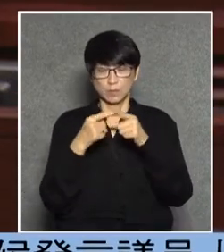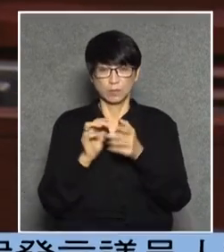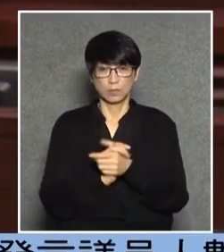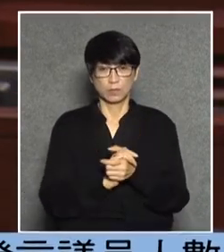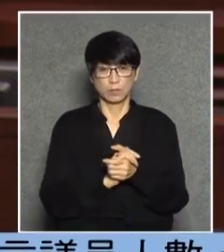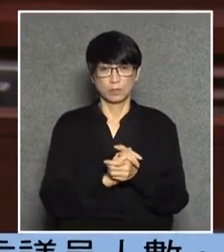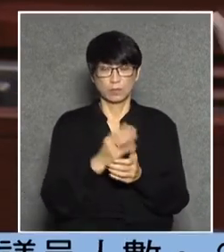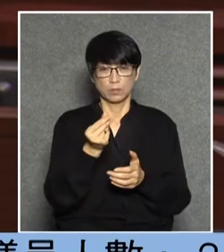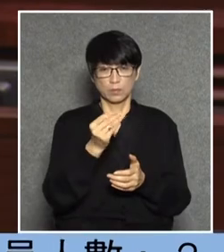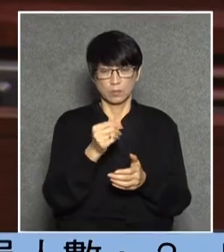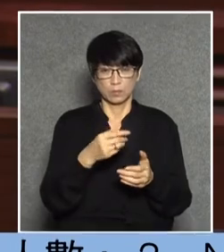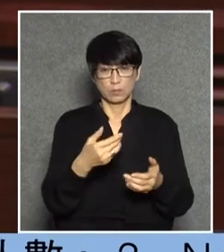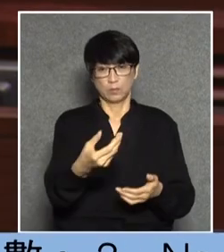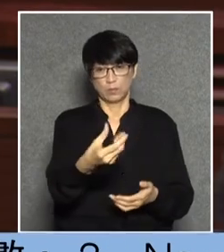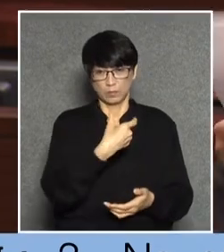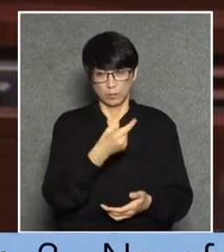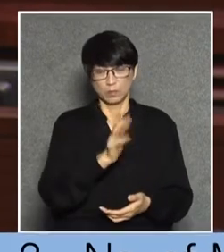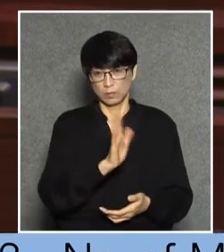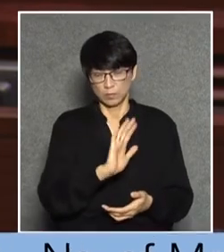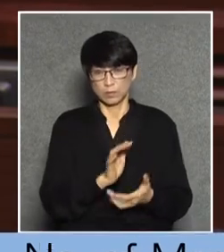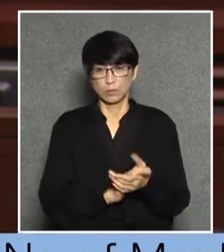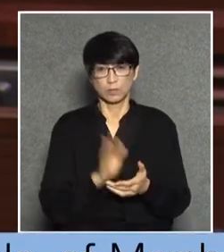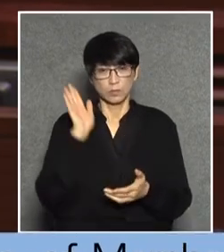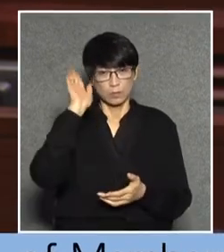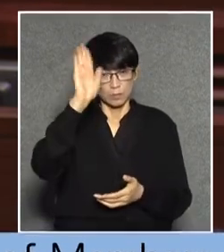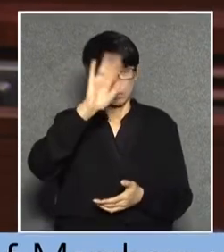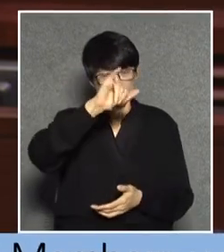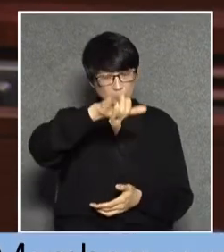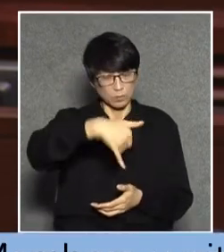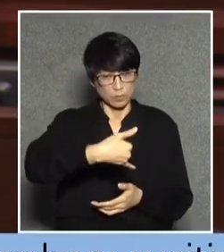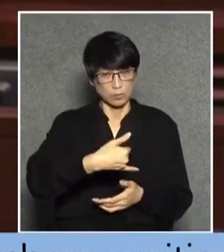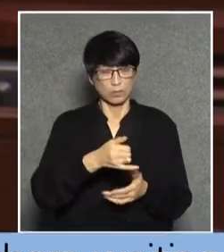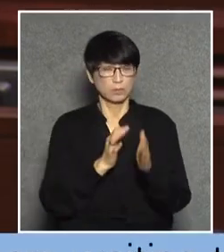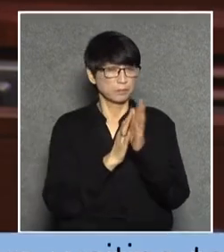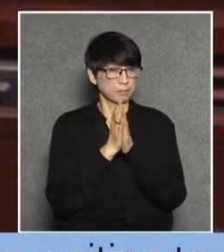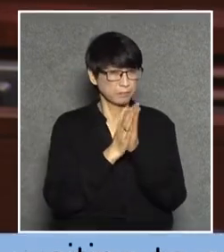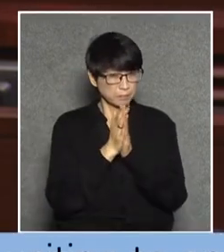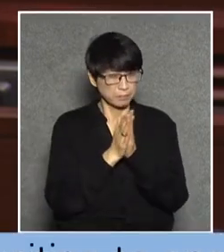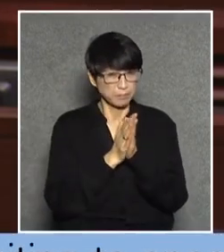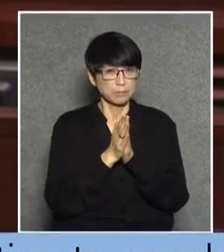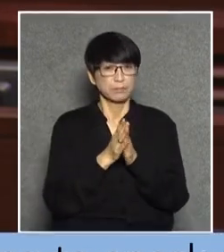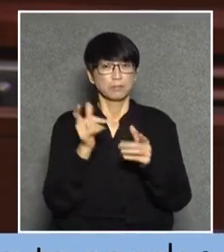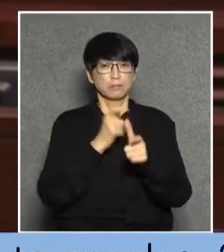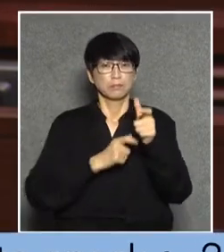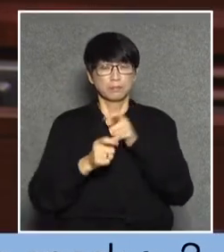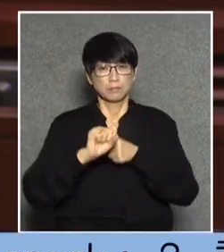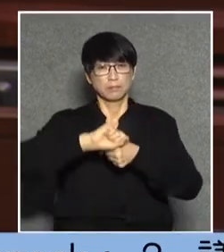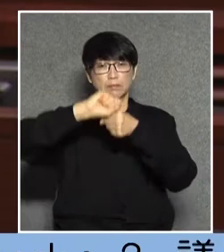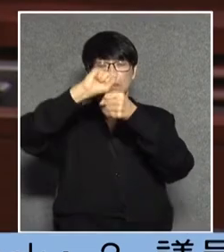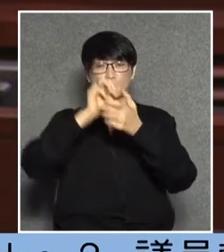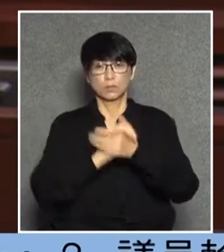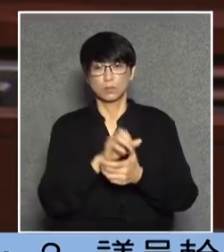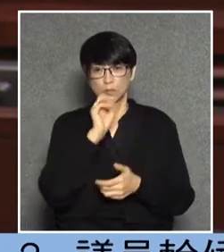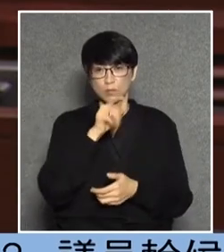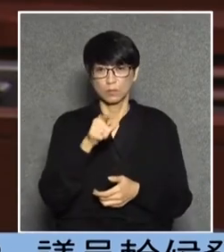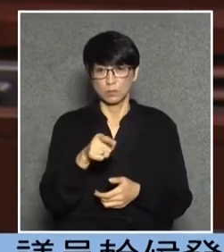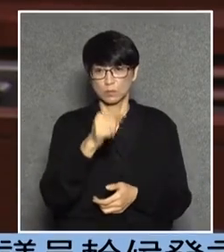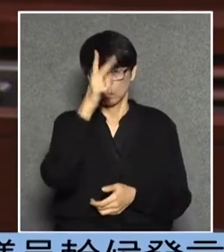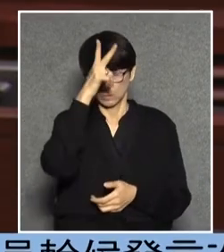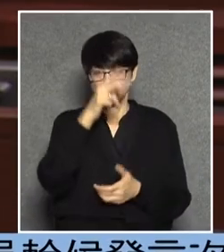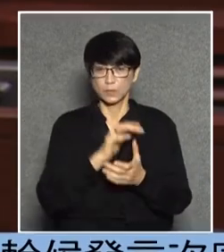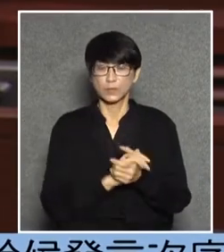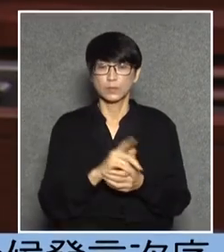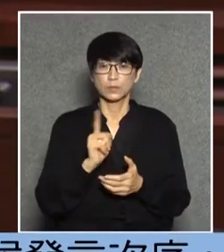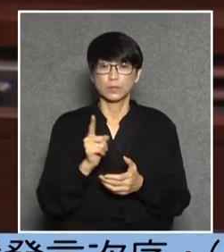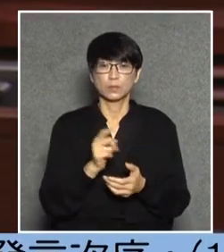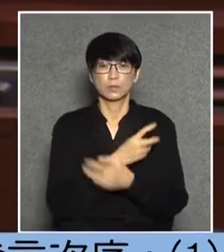先去期諸於將來人哋嚟。主席好簡單。我想請教政府點解